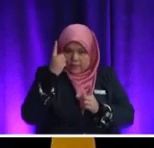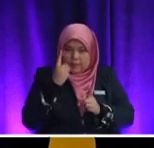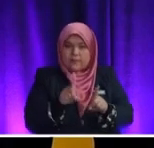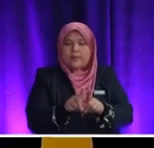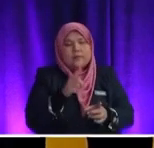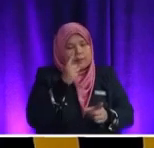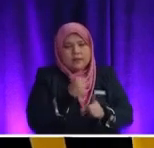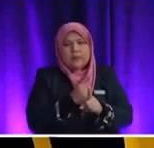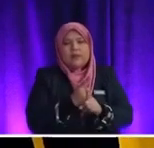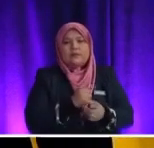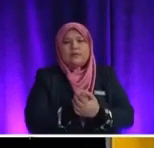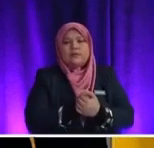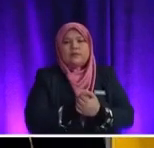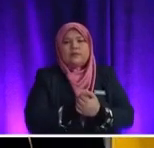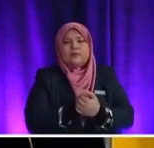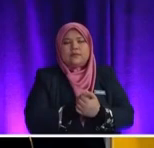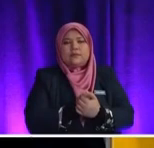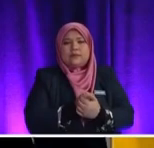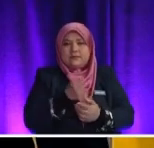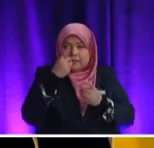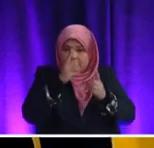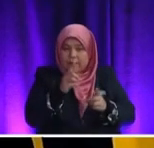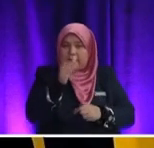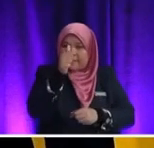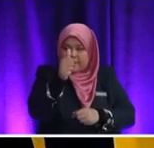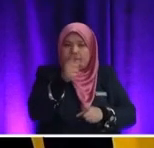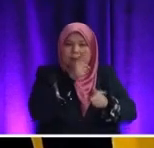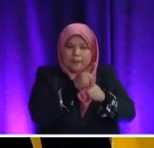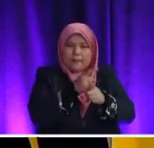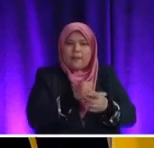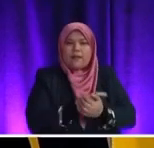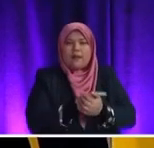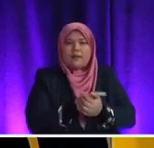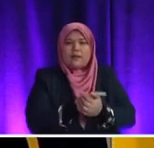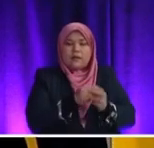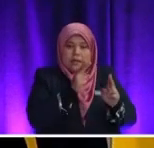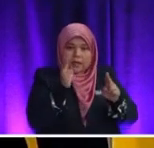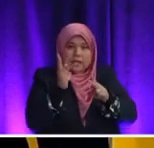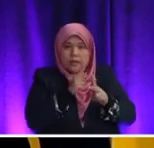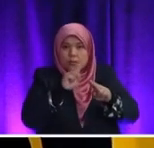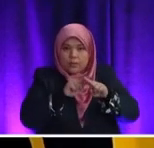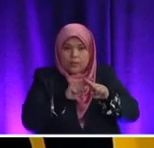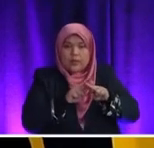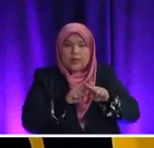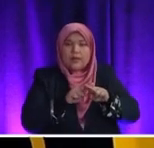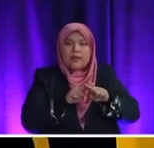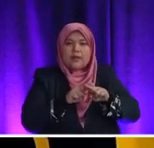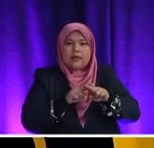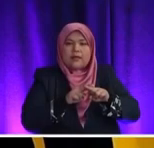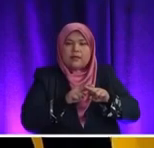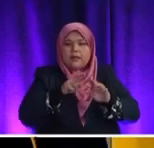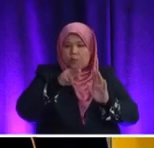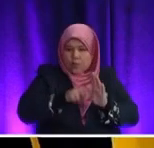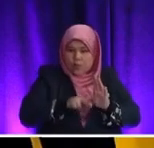yaitu Ayo nasyim dan ayo hydrogen dipilih kerana kedudukannya dia lebih Adik